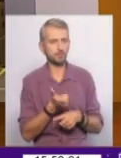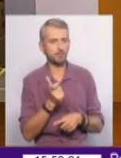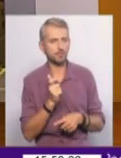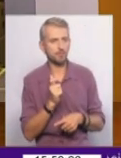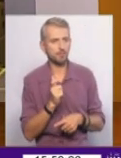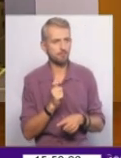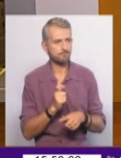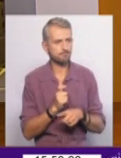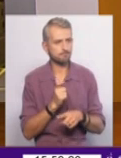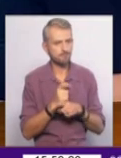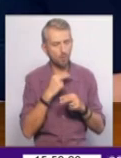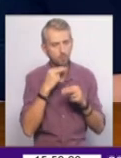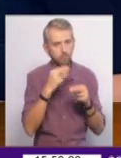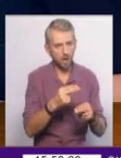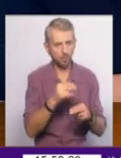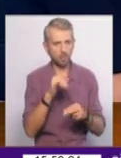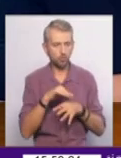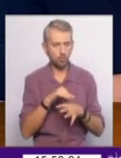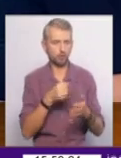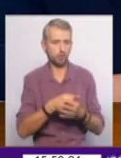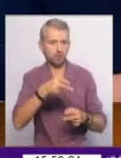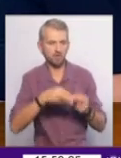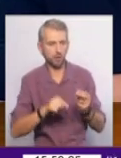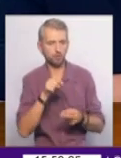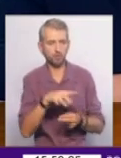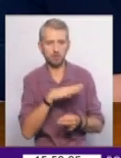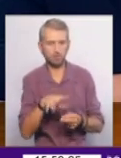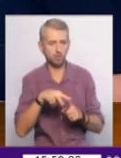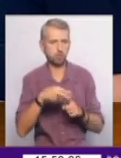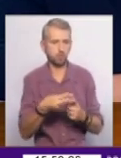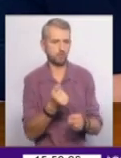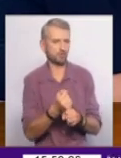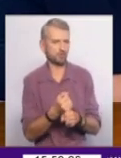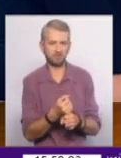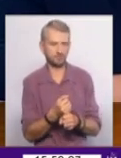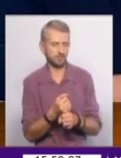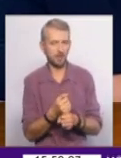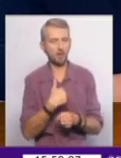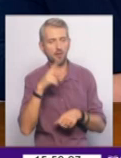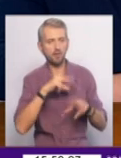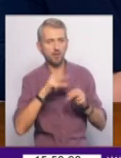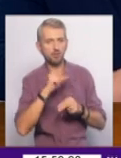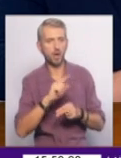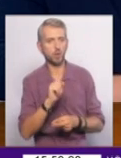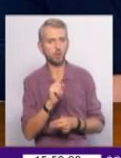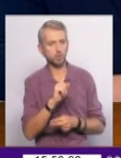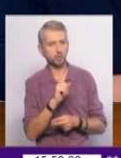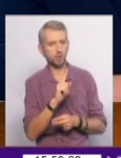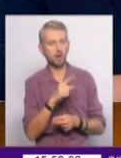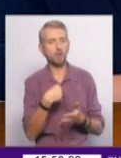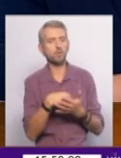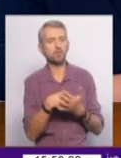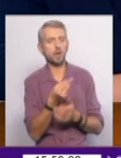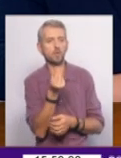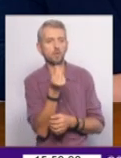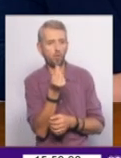з такою увагою і доводимо їх до кінця, щоб вони не були наполовину зроблені. Тому що я вважаю, що бюджетний